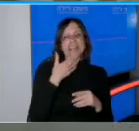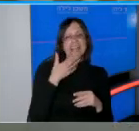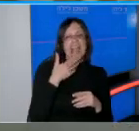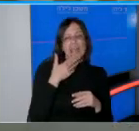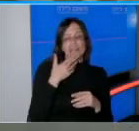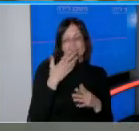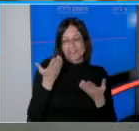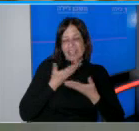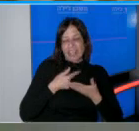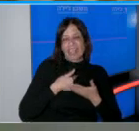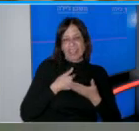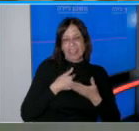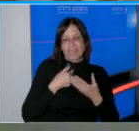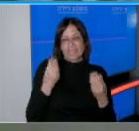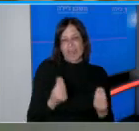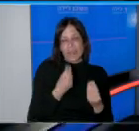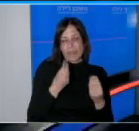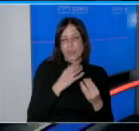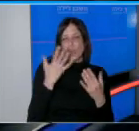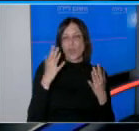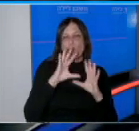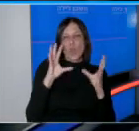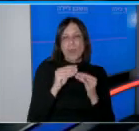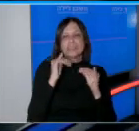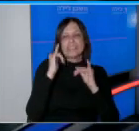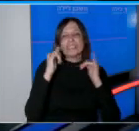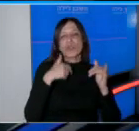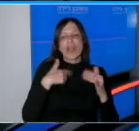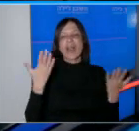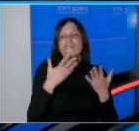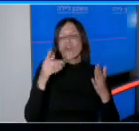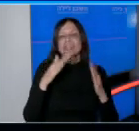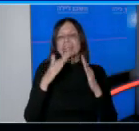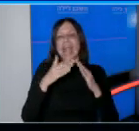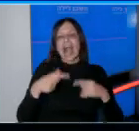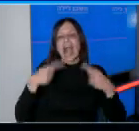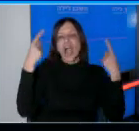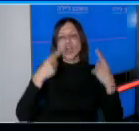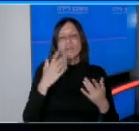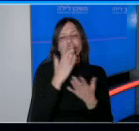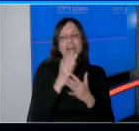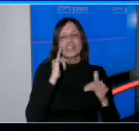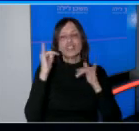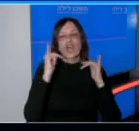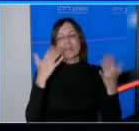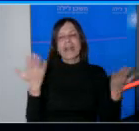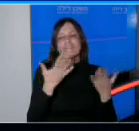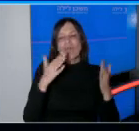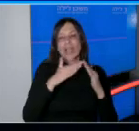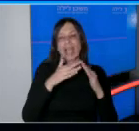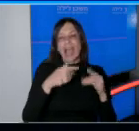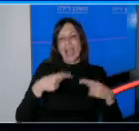בנו איזשהו חותם. כולם יצעקו עליי, איפה את גרה היום? איפה את גרה היום? כולם כבר צורחים. איפה את גרה